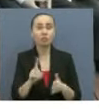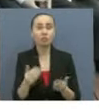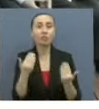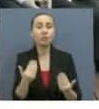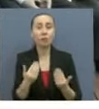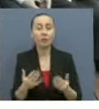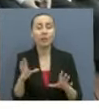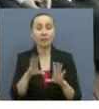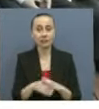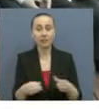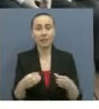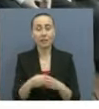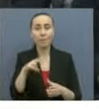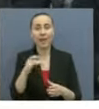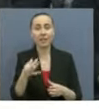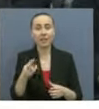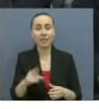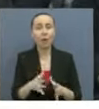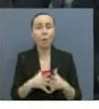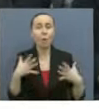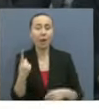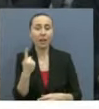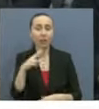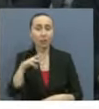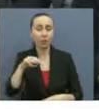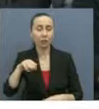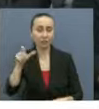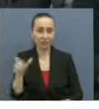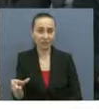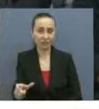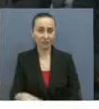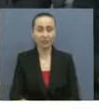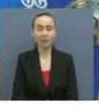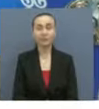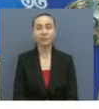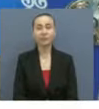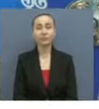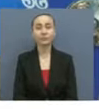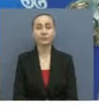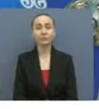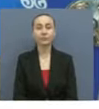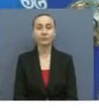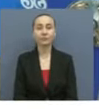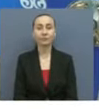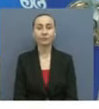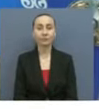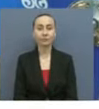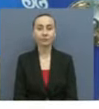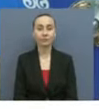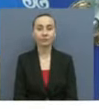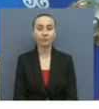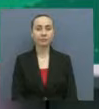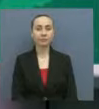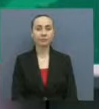сегодня в составе партии Нур Отан более 1 миллиона человек. Зарина Дюсекеева, Байбулат Ерканат, Павел Соловьев, Кокши